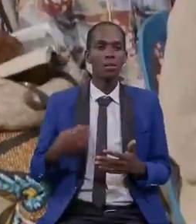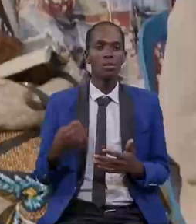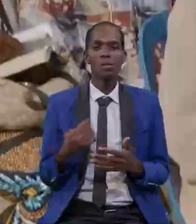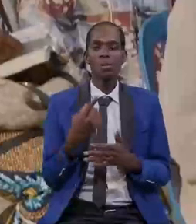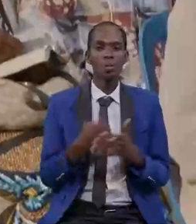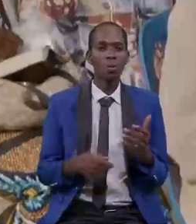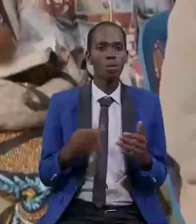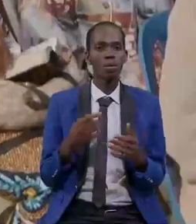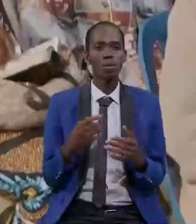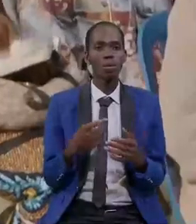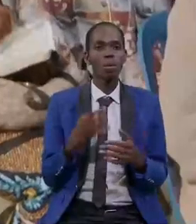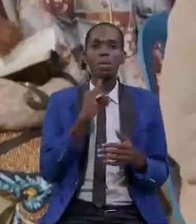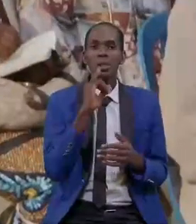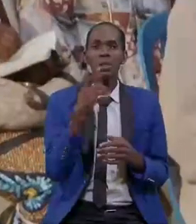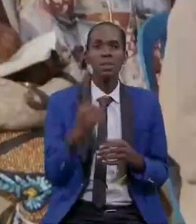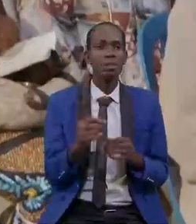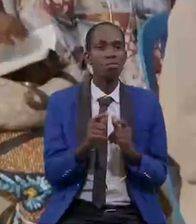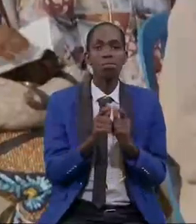Éphésiens 1, 19.